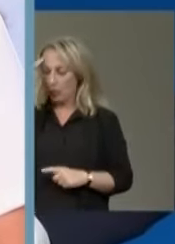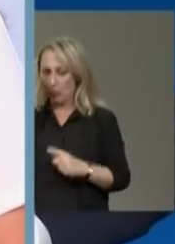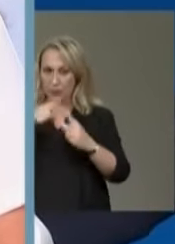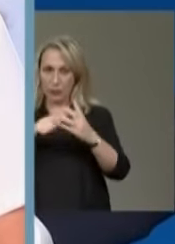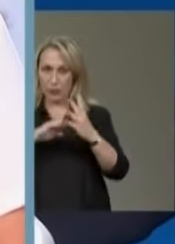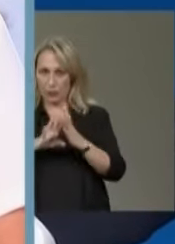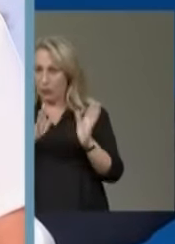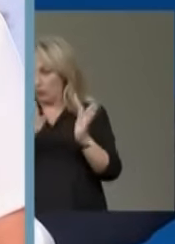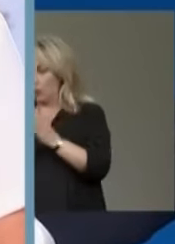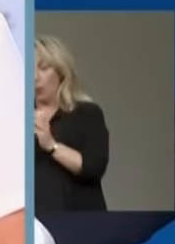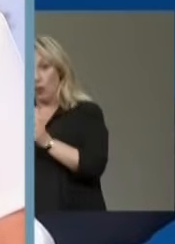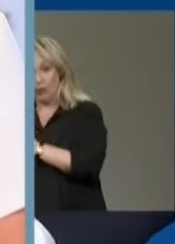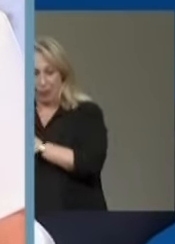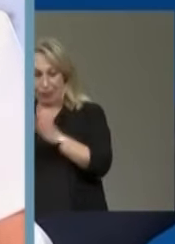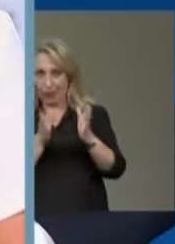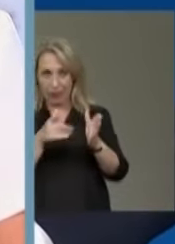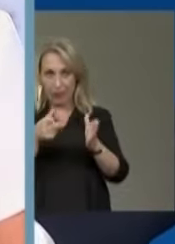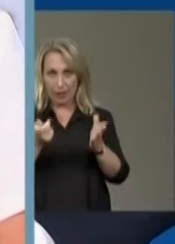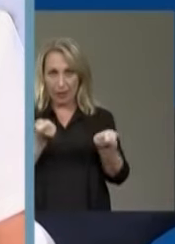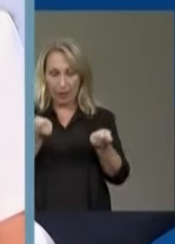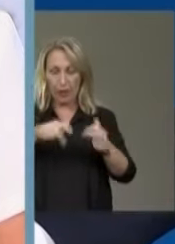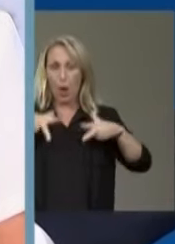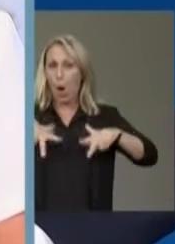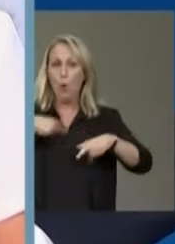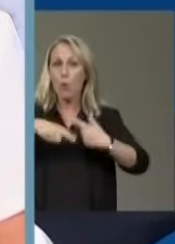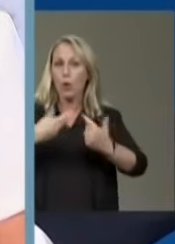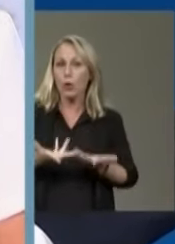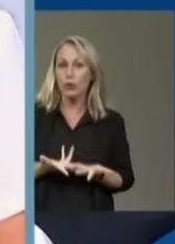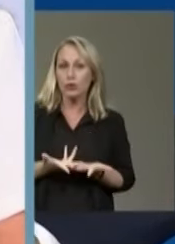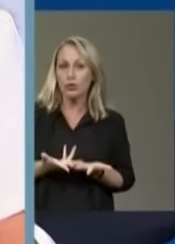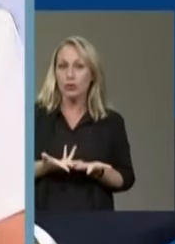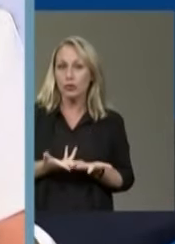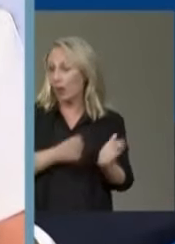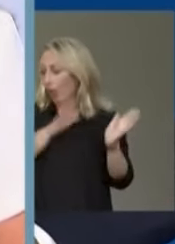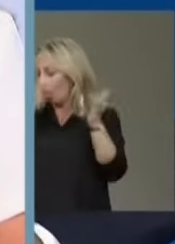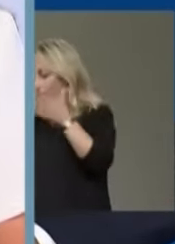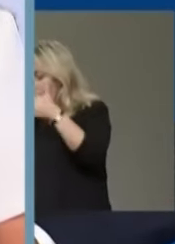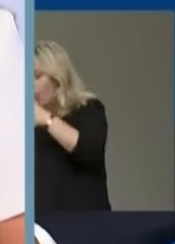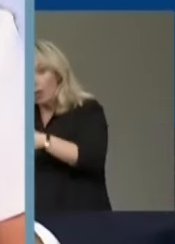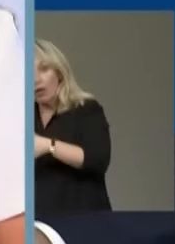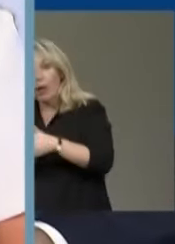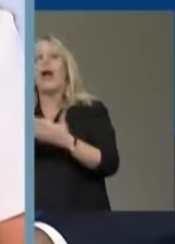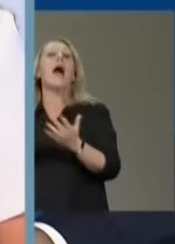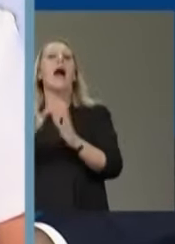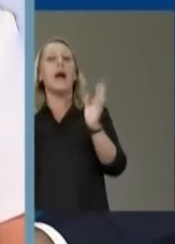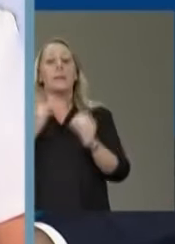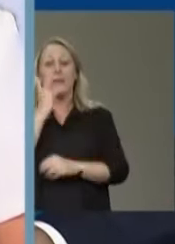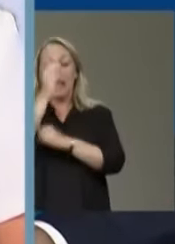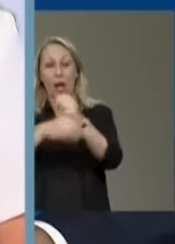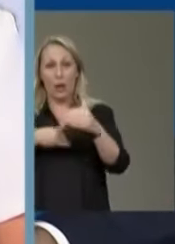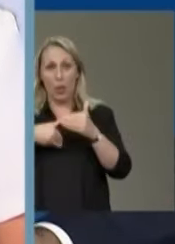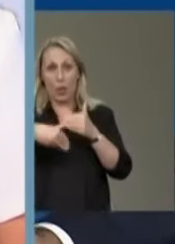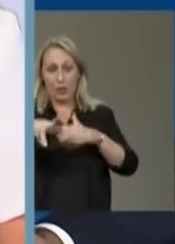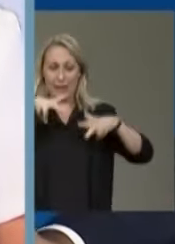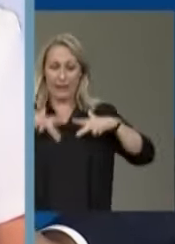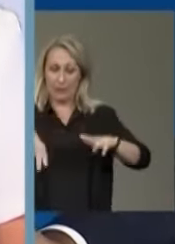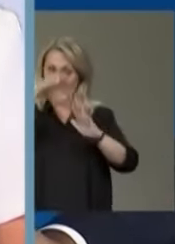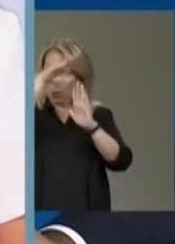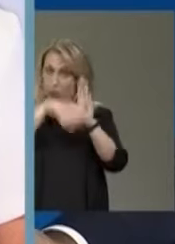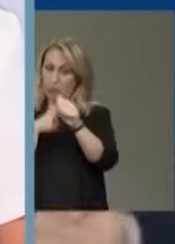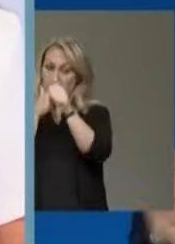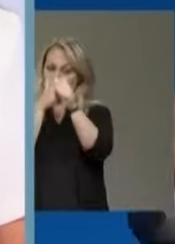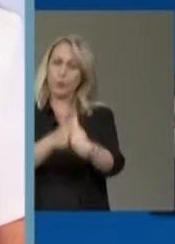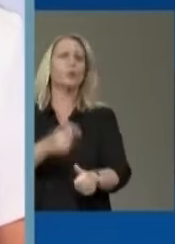γίνουν πολύ σημαντικές παρεμβάσεις έως το τέλος της θητείας αυτής της κυβέρνησης. Όπως είπε, χρειαζόμαστε περισσότερους και καλοπληρωμένους